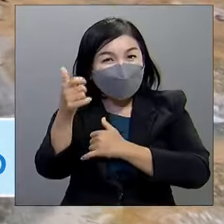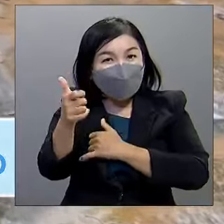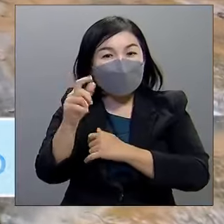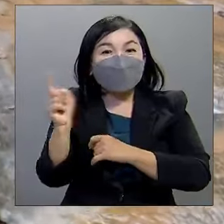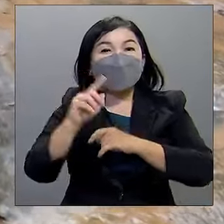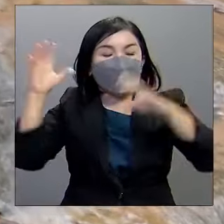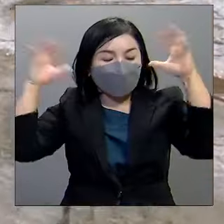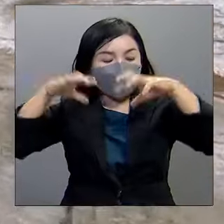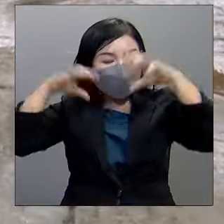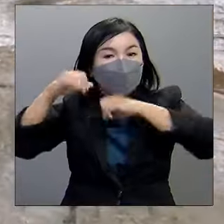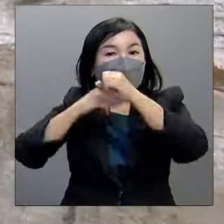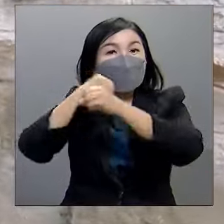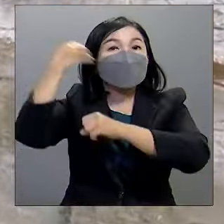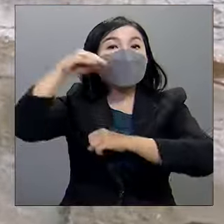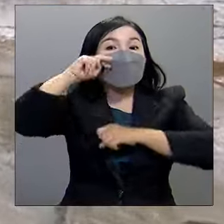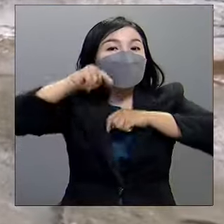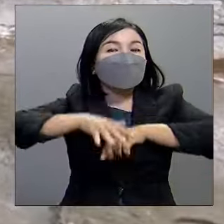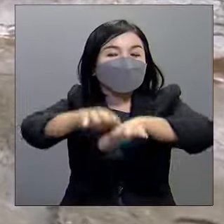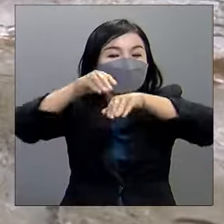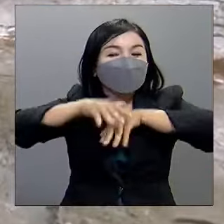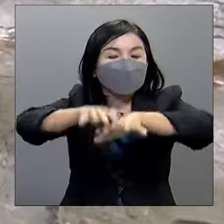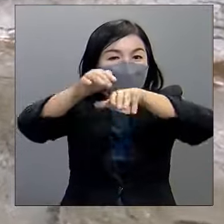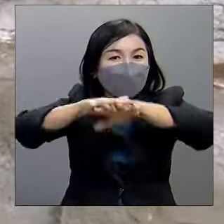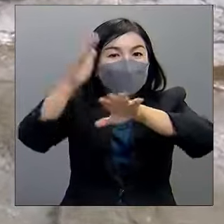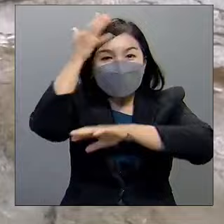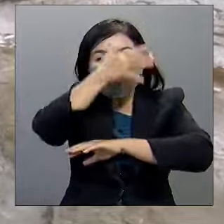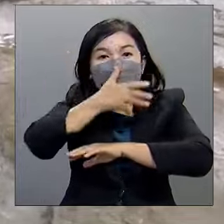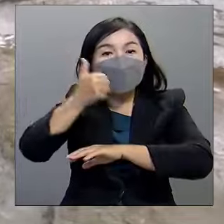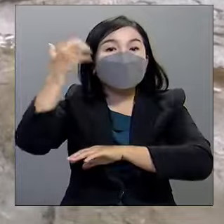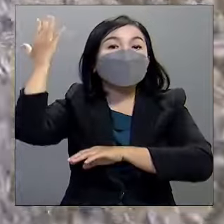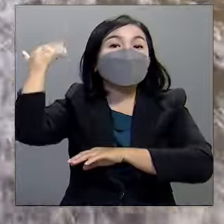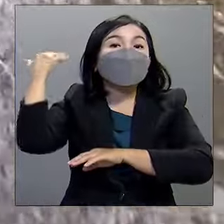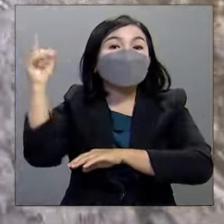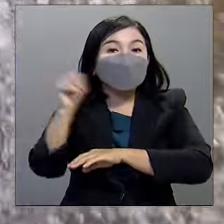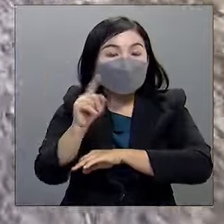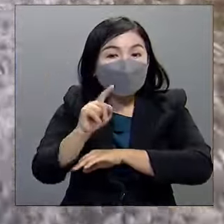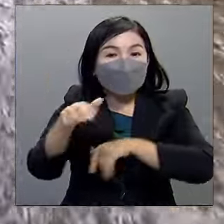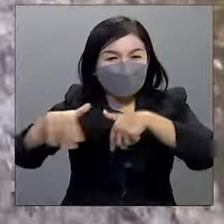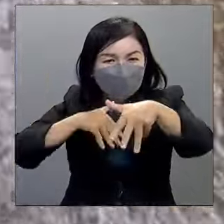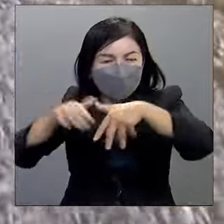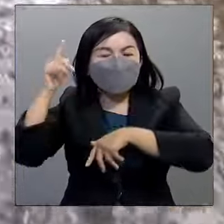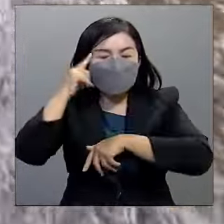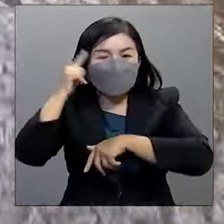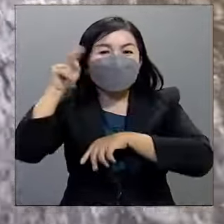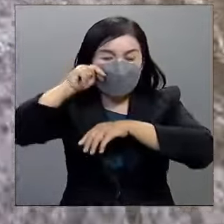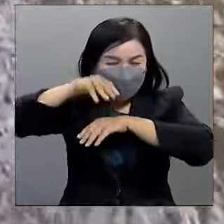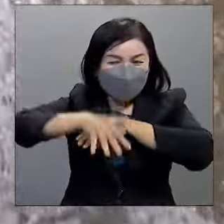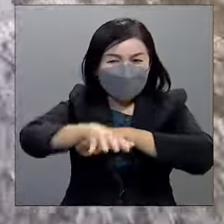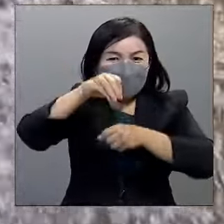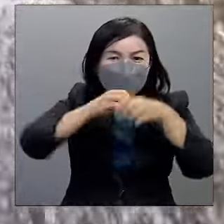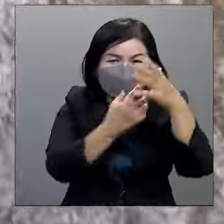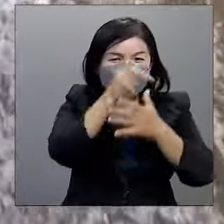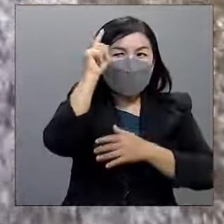งฤดูฝนของทุกปีครับก็จะมีน้ำไหลผ่านลานหินสวยงามเลยครับในอดีตเนี่ยคือจะมีแค่เฉพาะคนในพื้นที่เท่านั้นที่รู้ว่ามีน้ำตกซ่อนอยู่ในป่าแห่ง